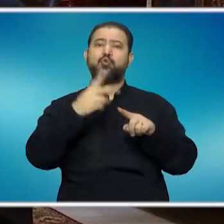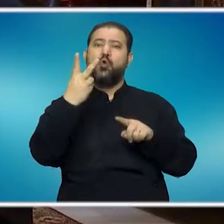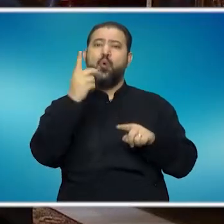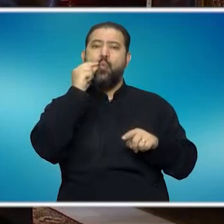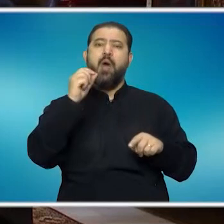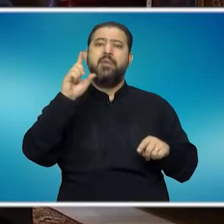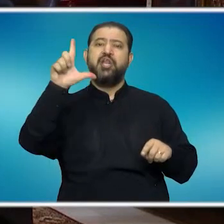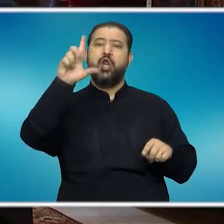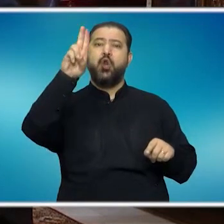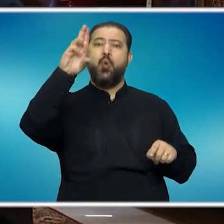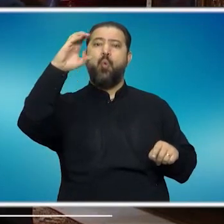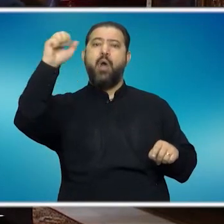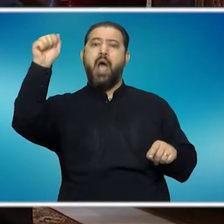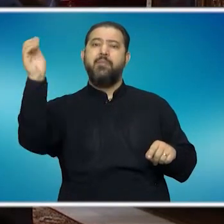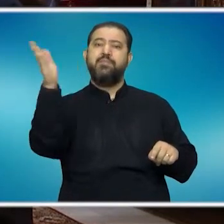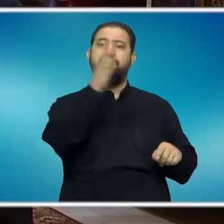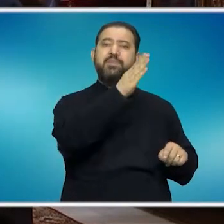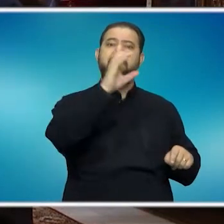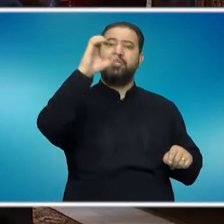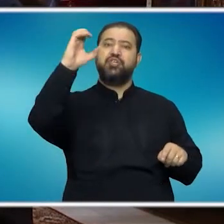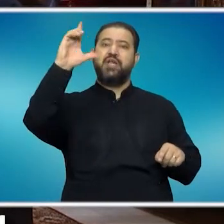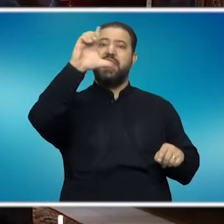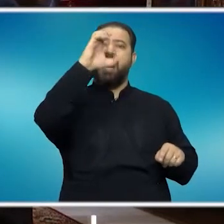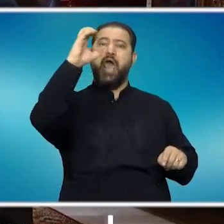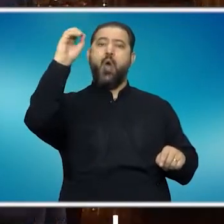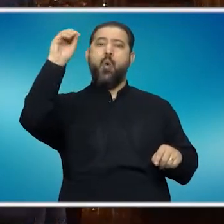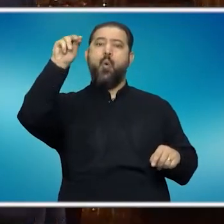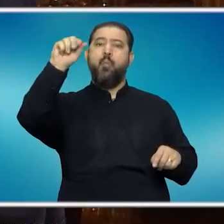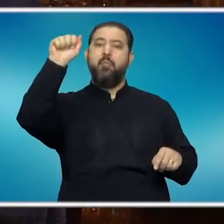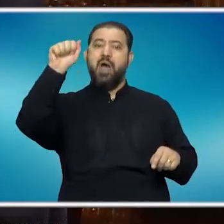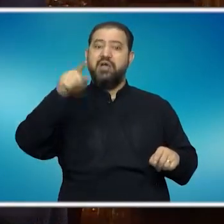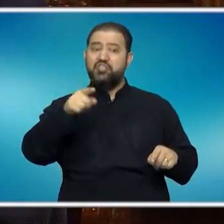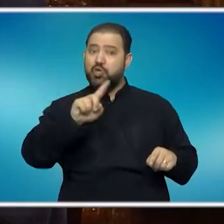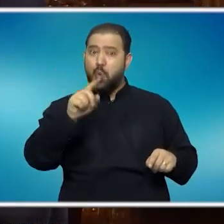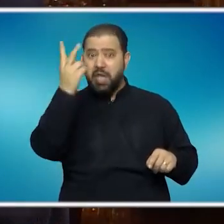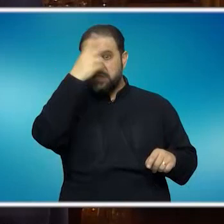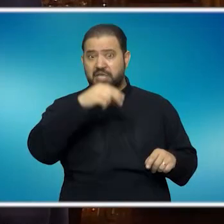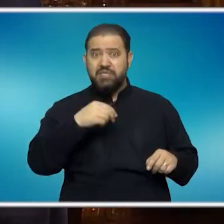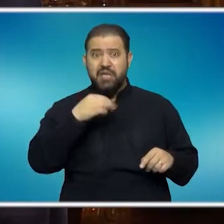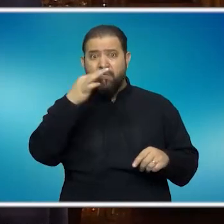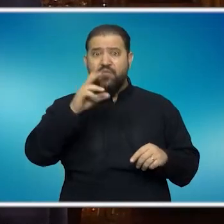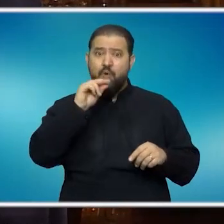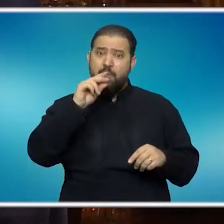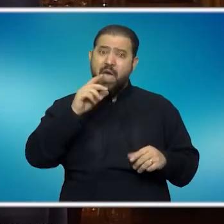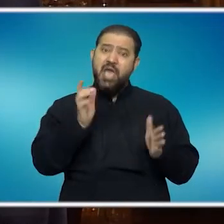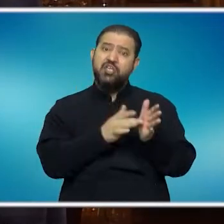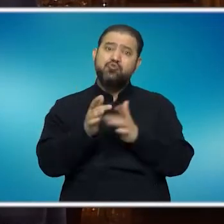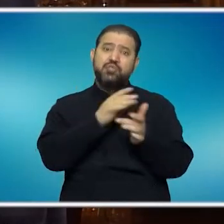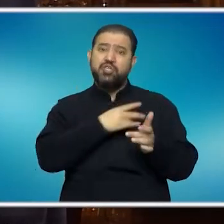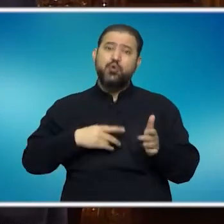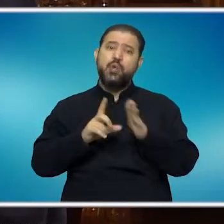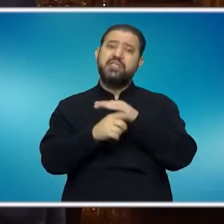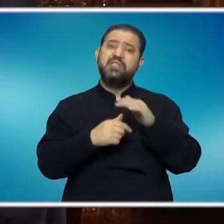capăt sensul duhovnicesc al profețiilor mesianice și profețiilor despre Maica Domnului, mariologice